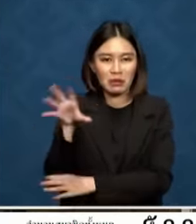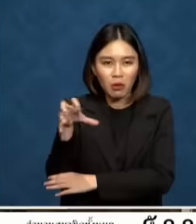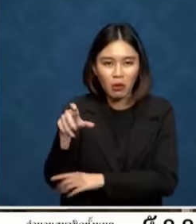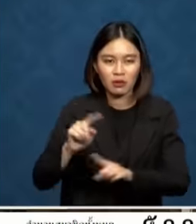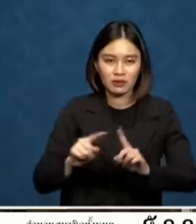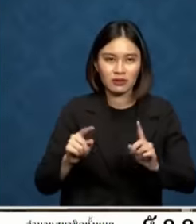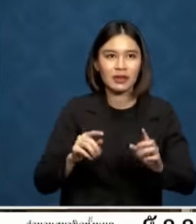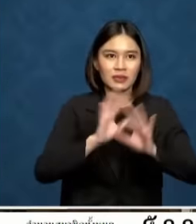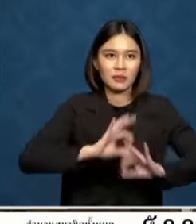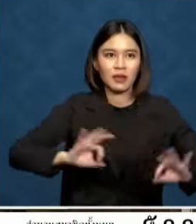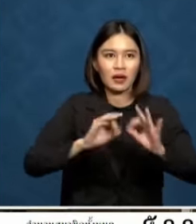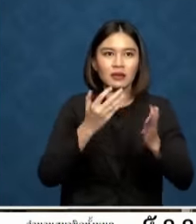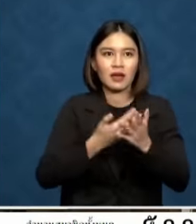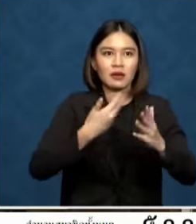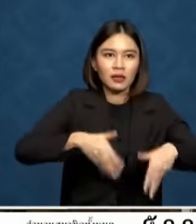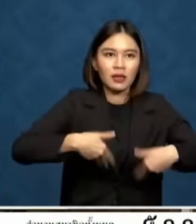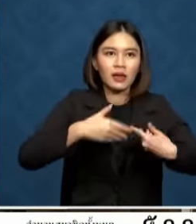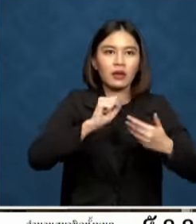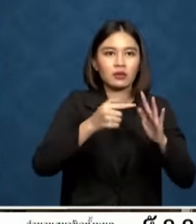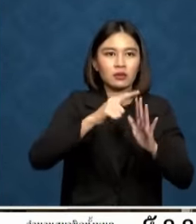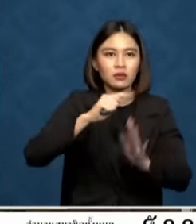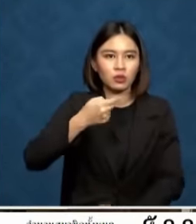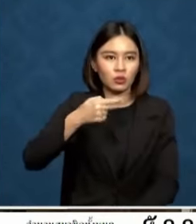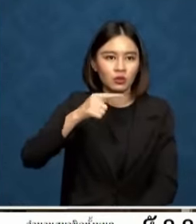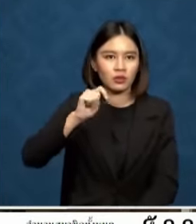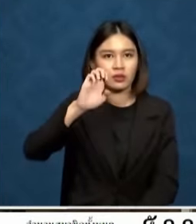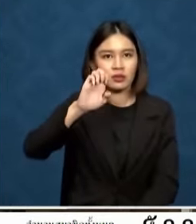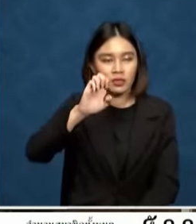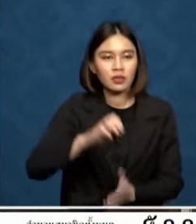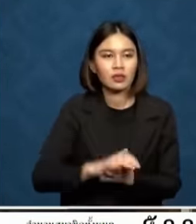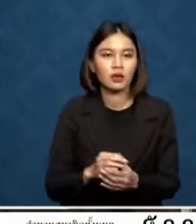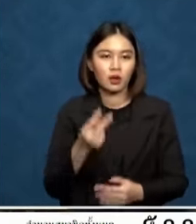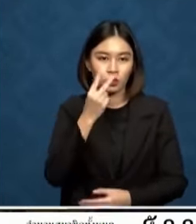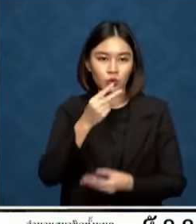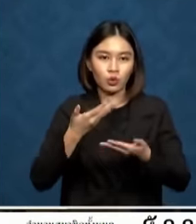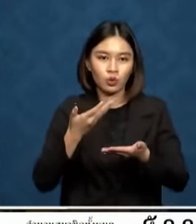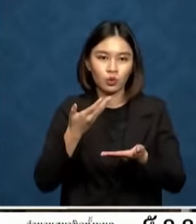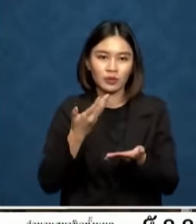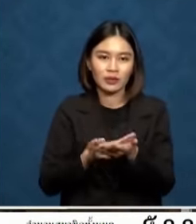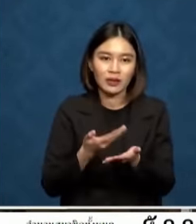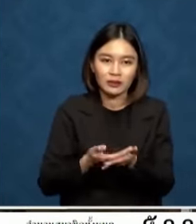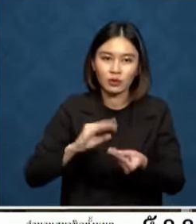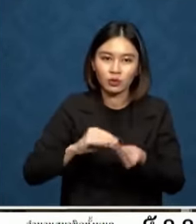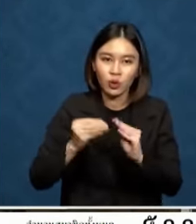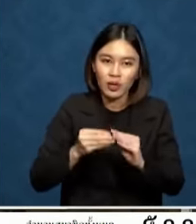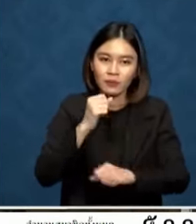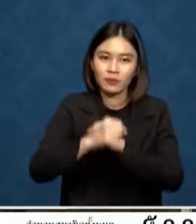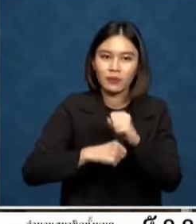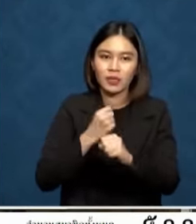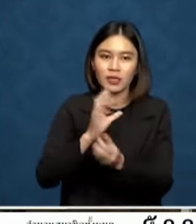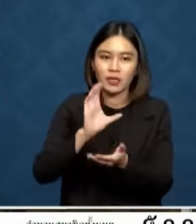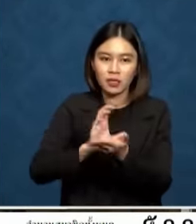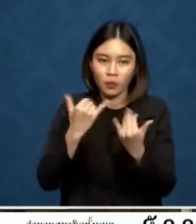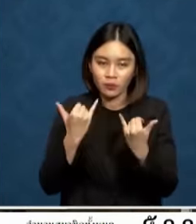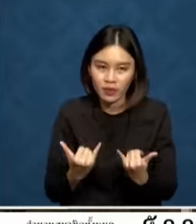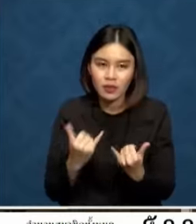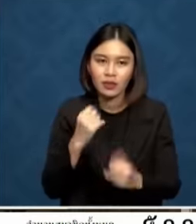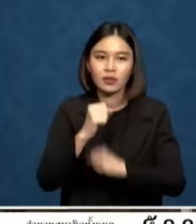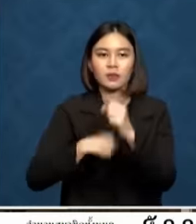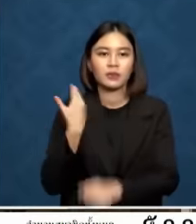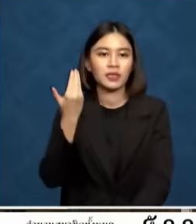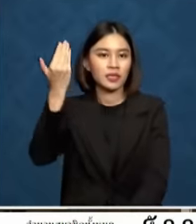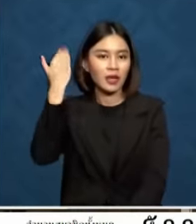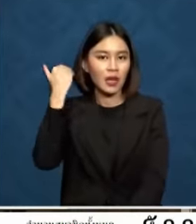ได้สุทธิปรากฏว่าพอไปดูตัวเลขรายได้สุทธิของงบปีนี้ปีที่แล้วครับ